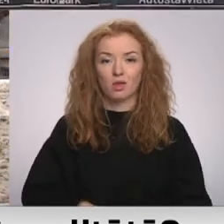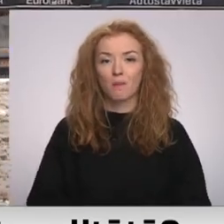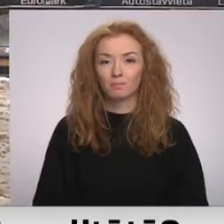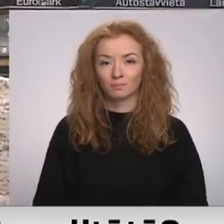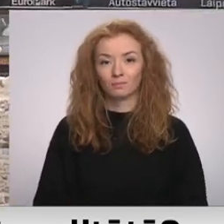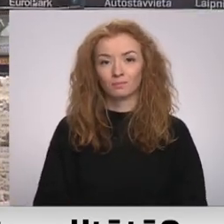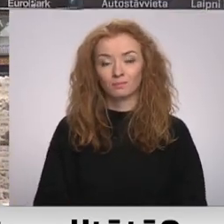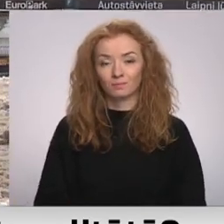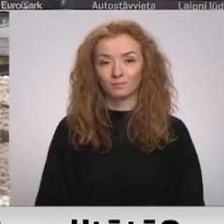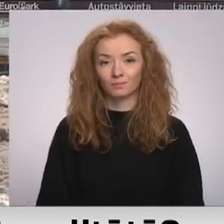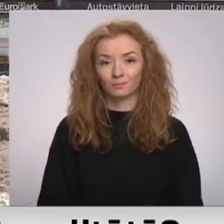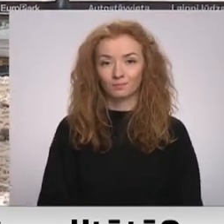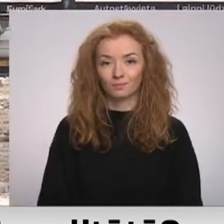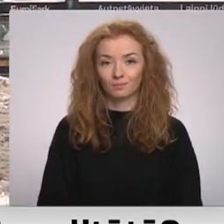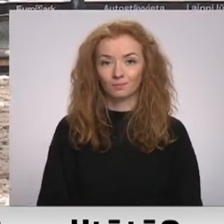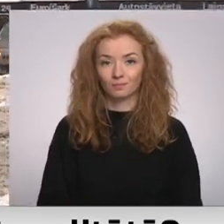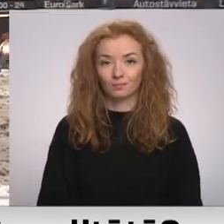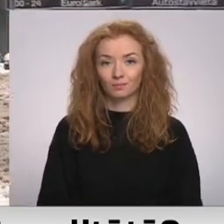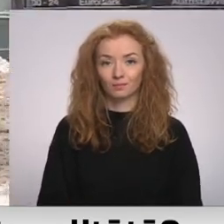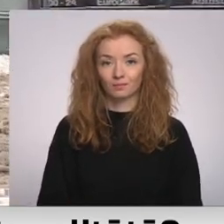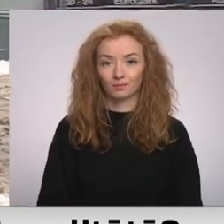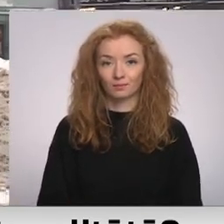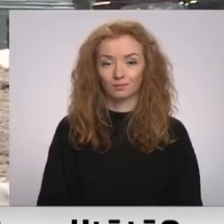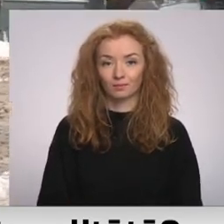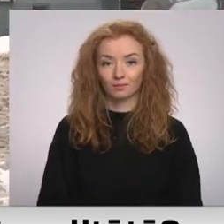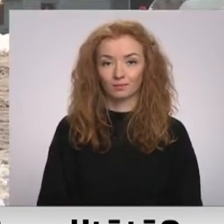Zane Ārmane, Igors Stāds, speciāli Latvijas televīzijai.